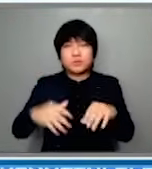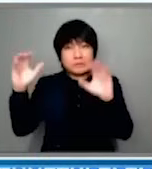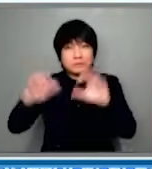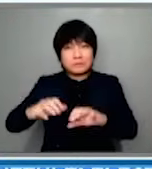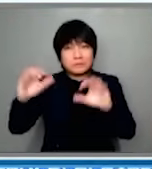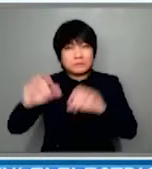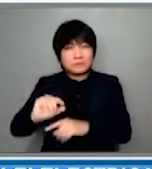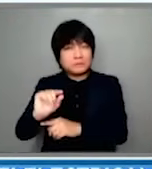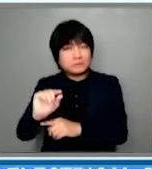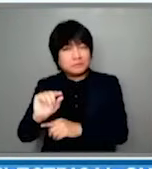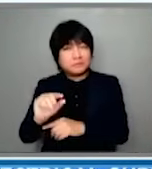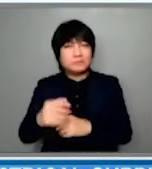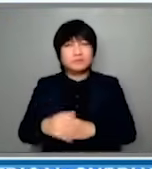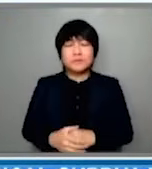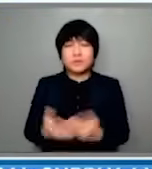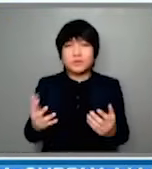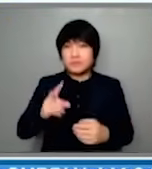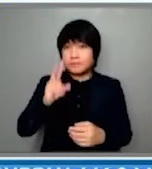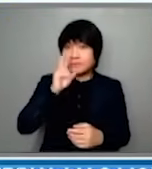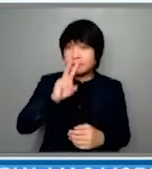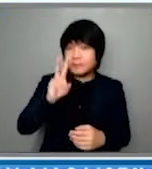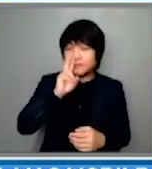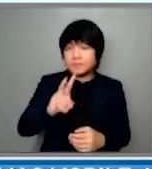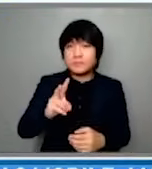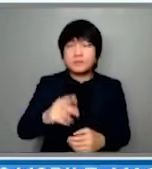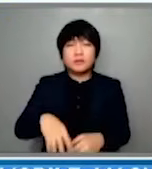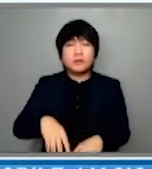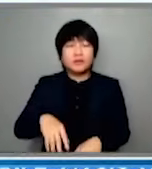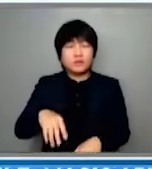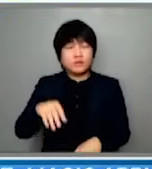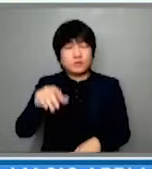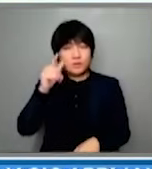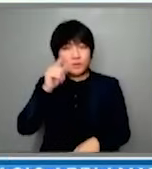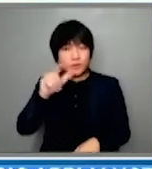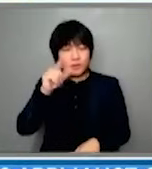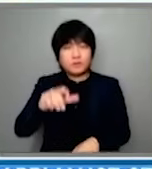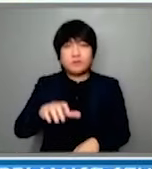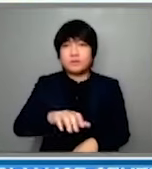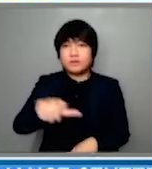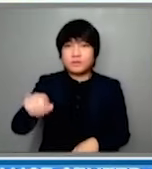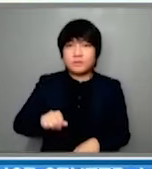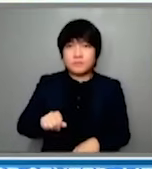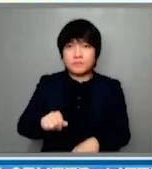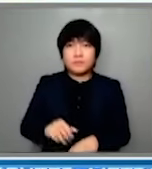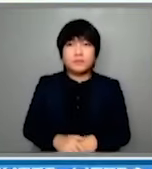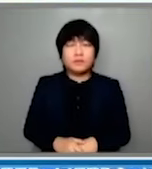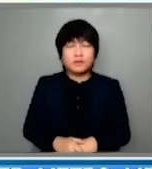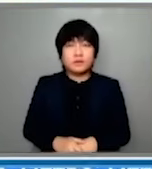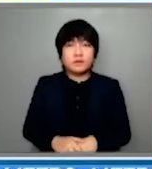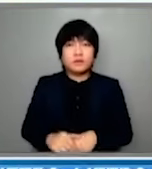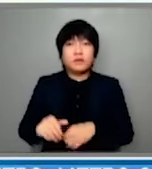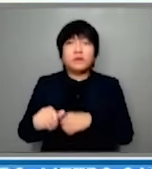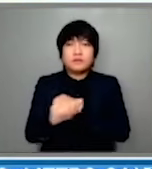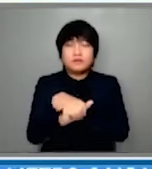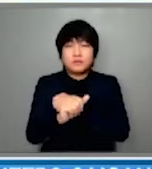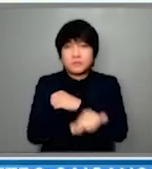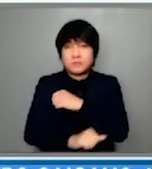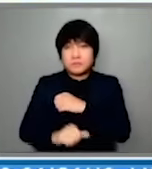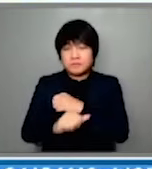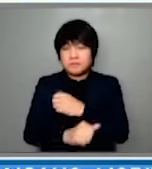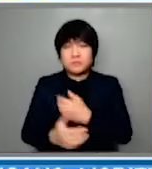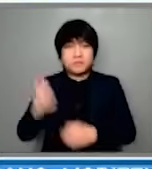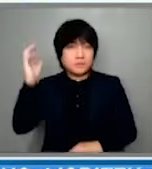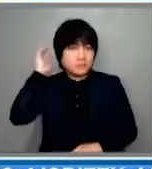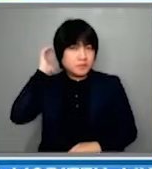ilang panig ng Visayas, Southern Luzon, Cagayan Valley Region, Apayao, Aurora at Mindanao base